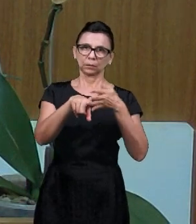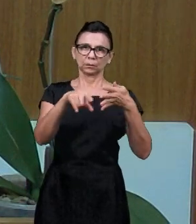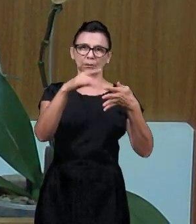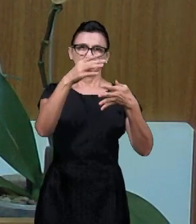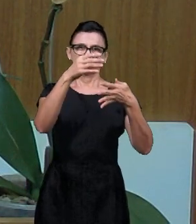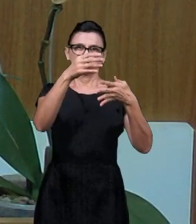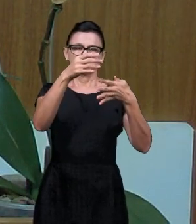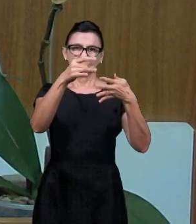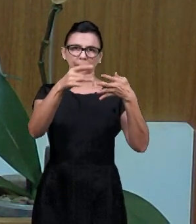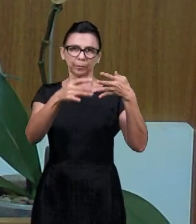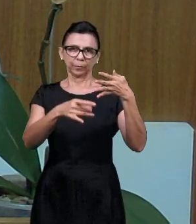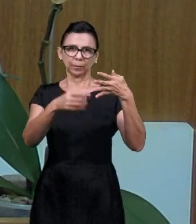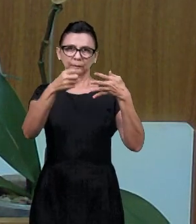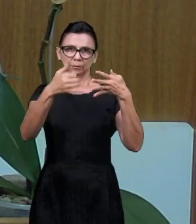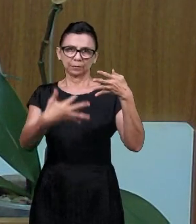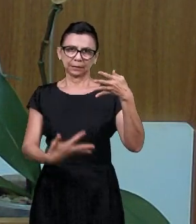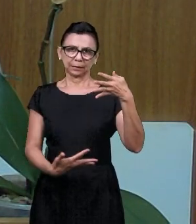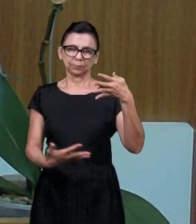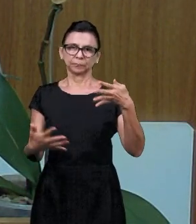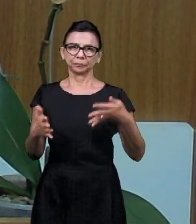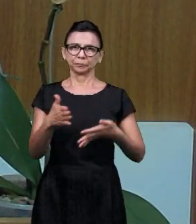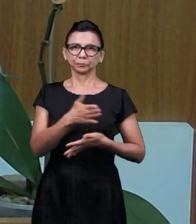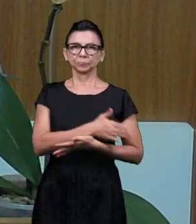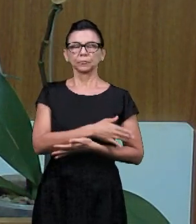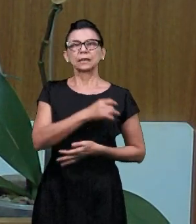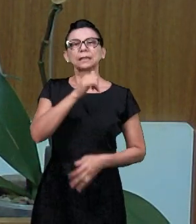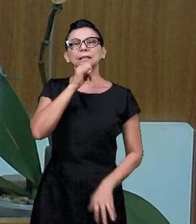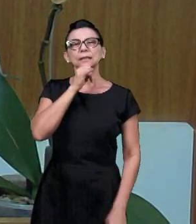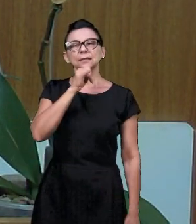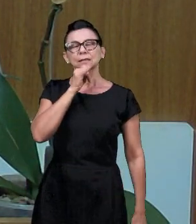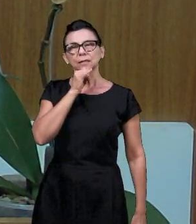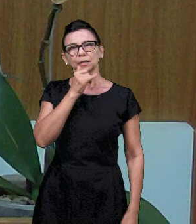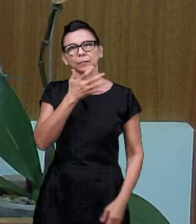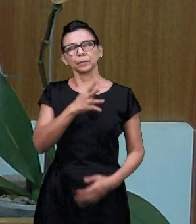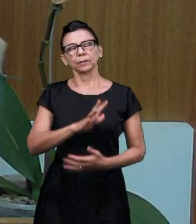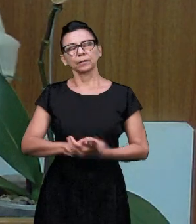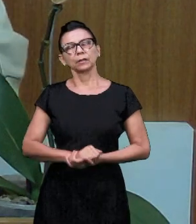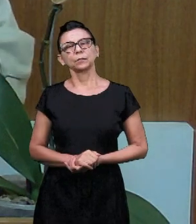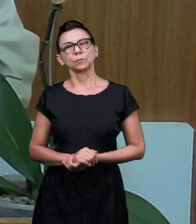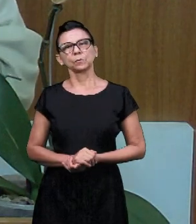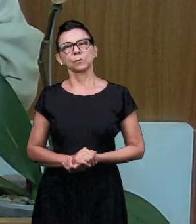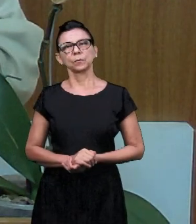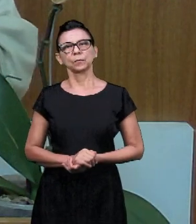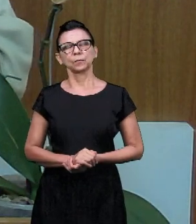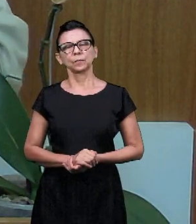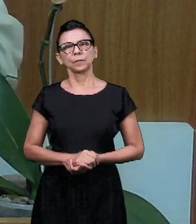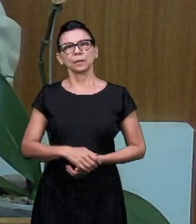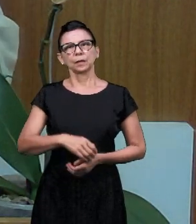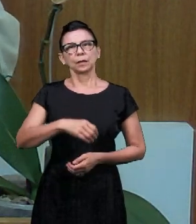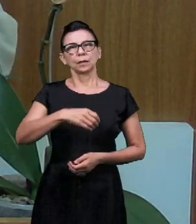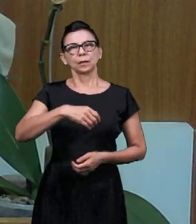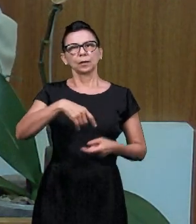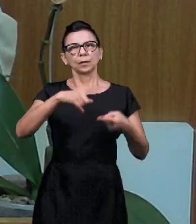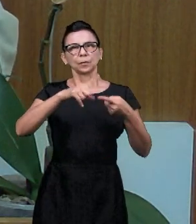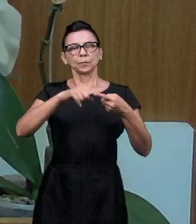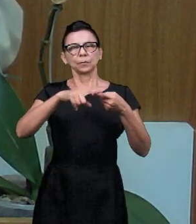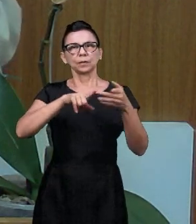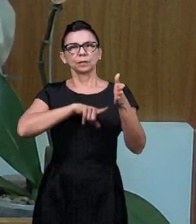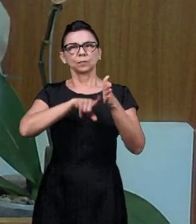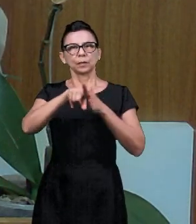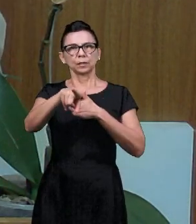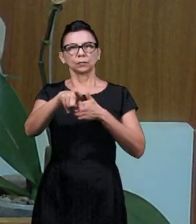sur la première question qui dit, ils ont vaincu par le sang de l'agneau et par la